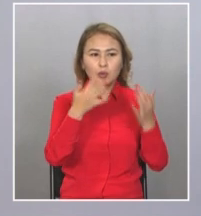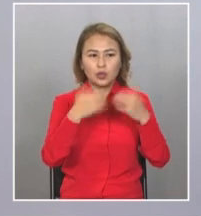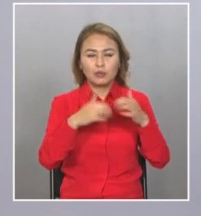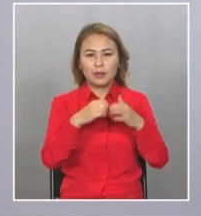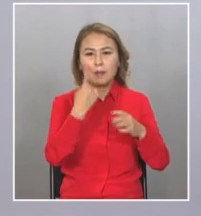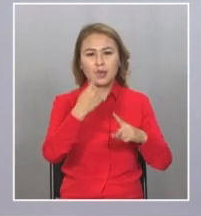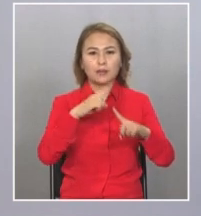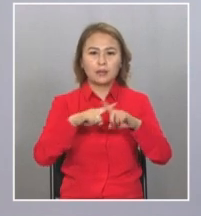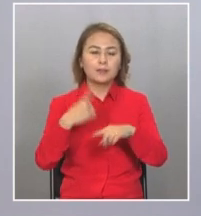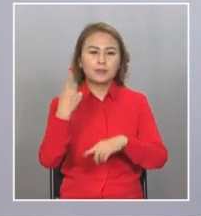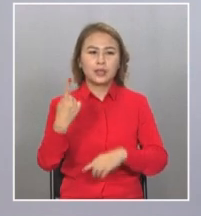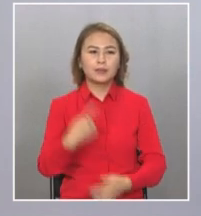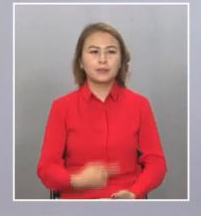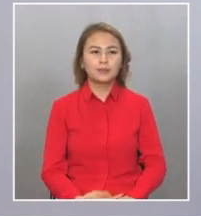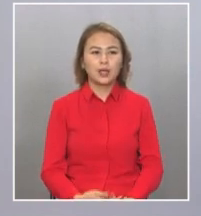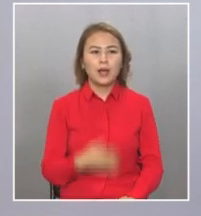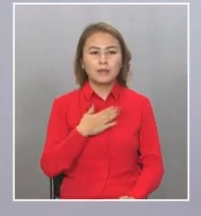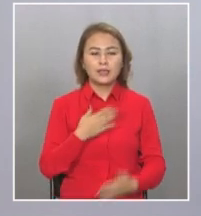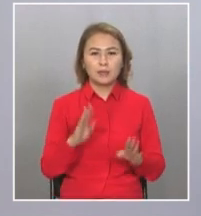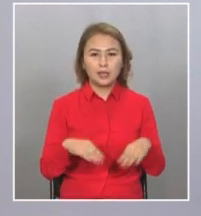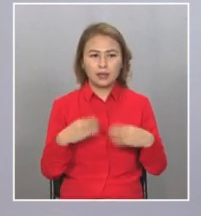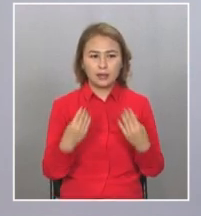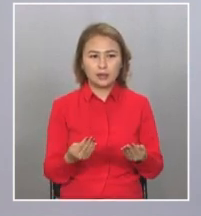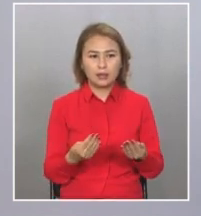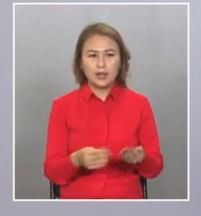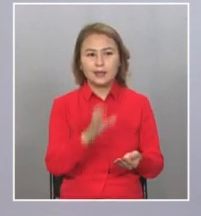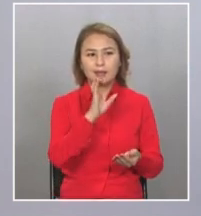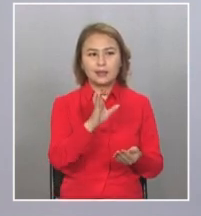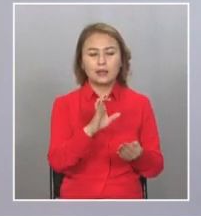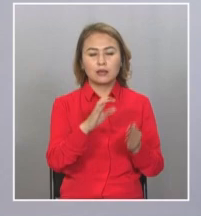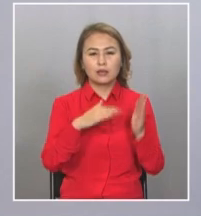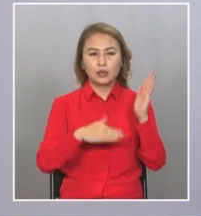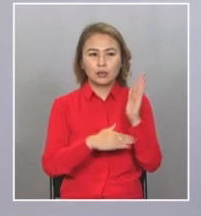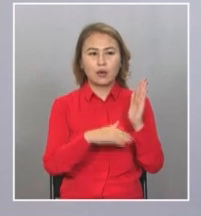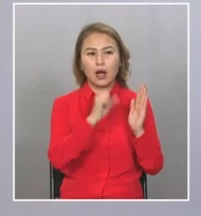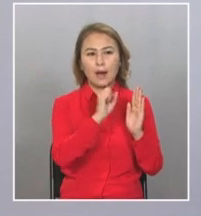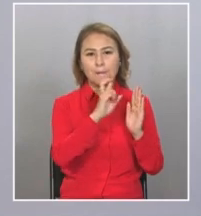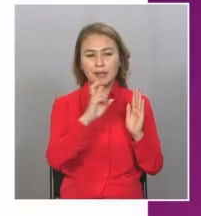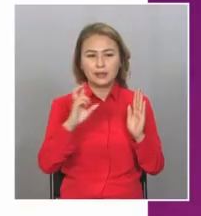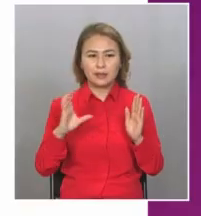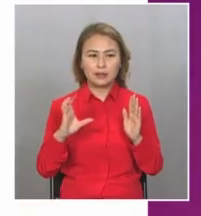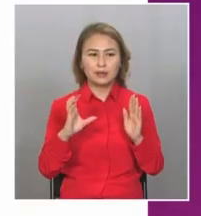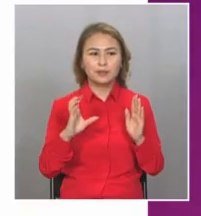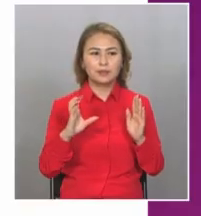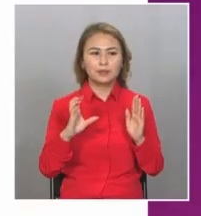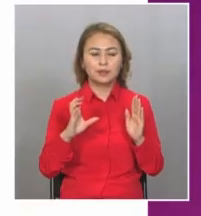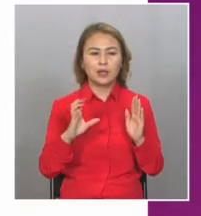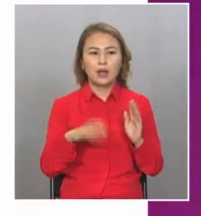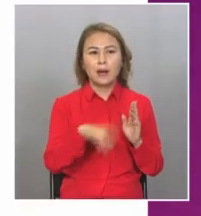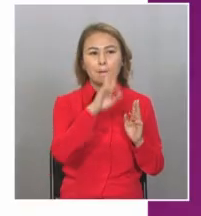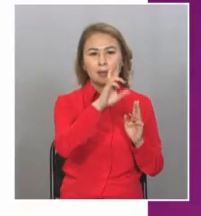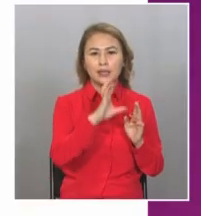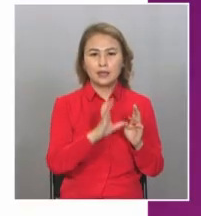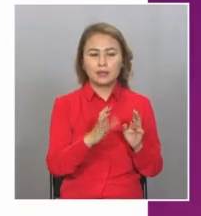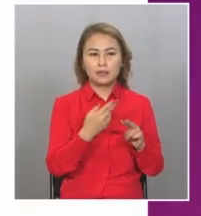1:1 сантиметр. Яғни, бізде берілгені С бұрышы тік болатын АБЦ тік бұрышты үш бұрышы. БЦ